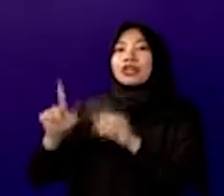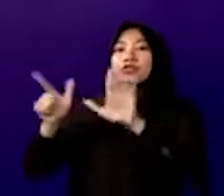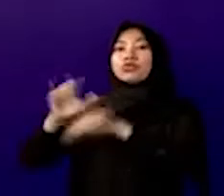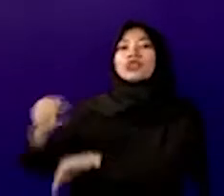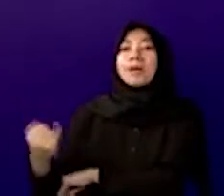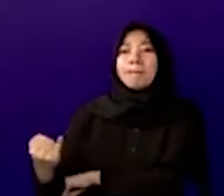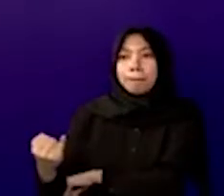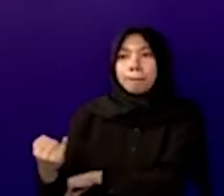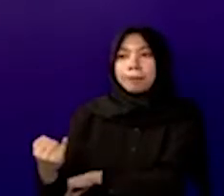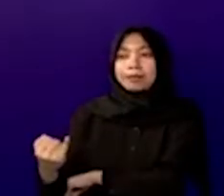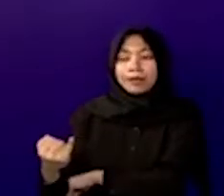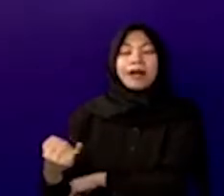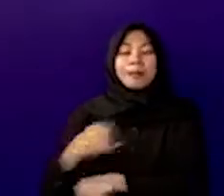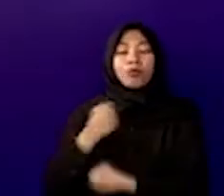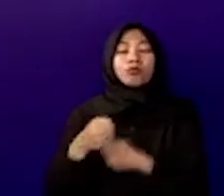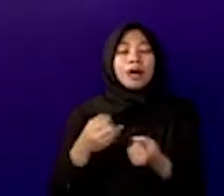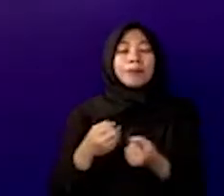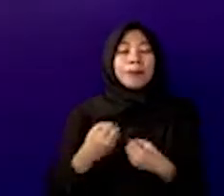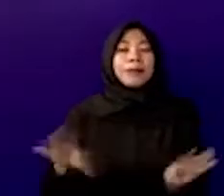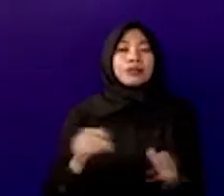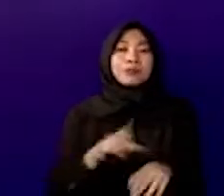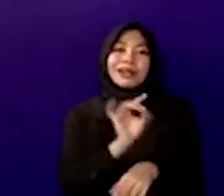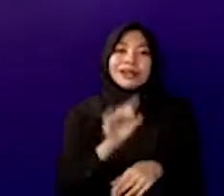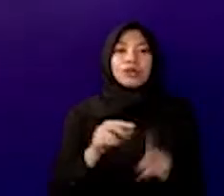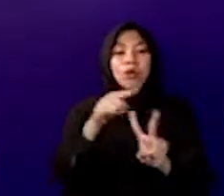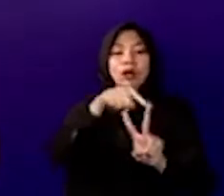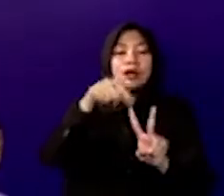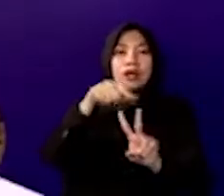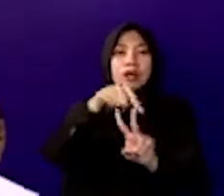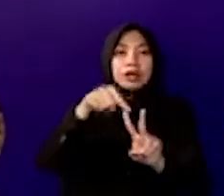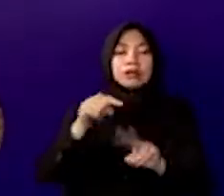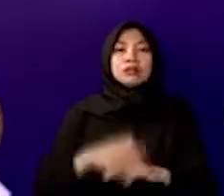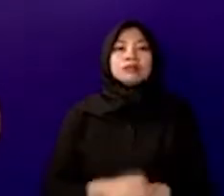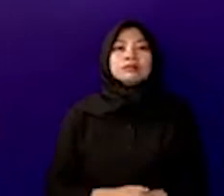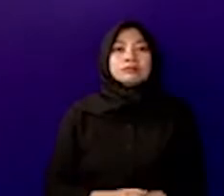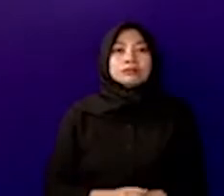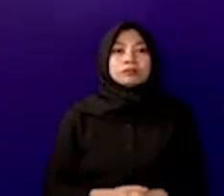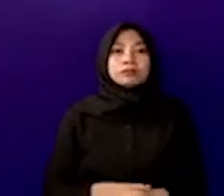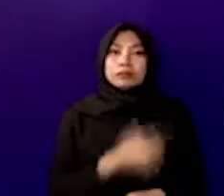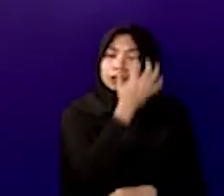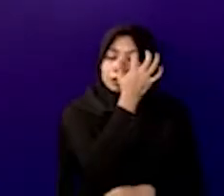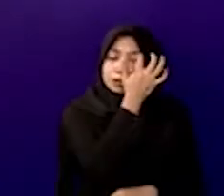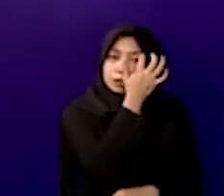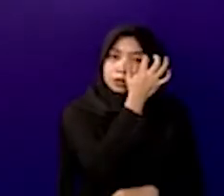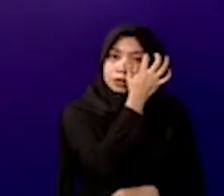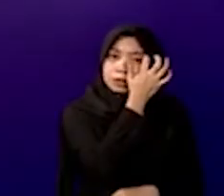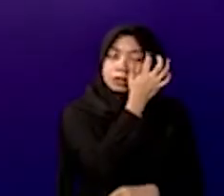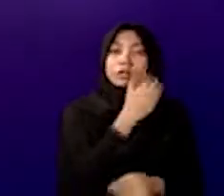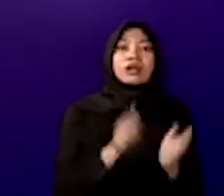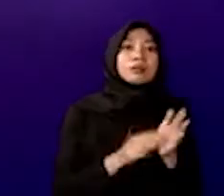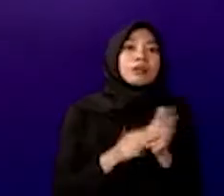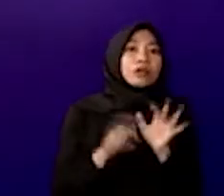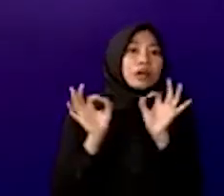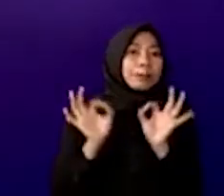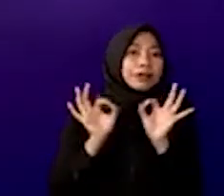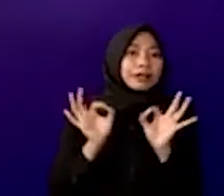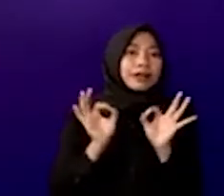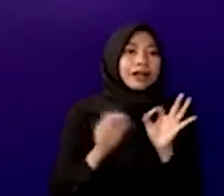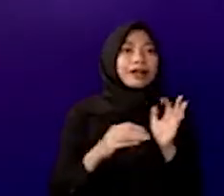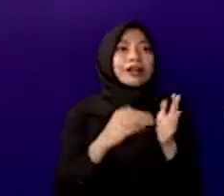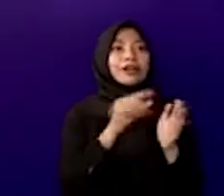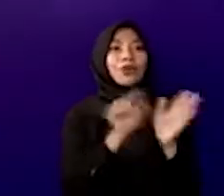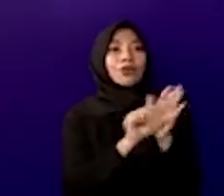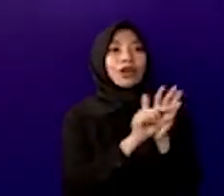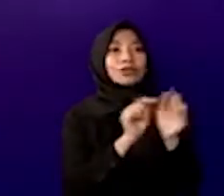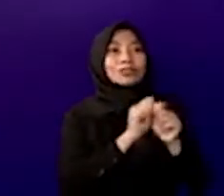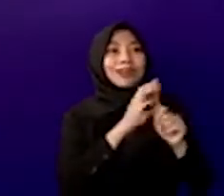EE terkait dengan ee tenaga kerja dan kemudian yang terkait dengan pendidikan Tidak ada yang diatur di dalam